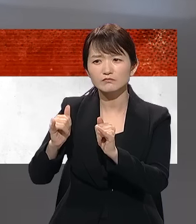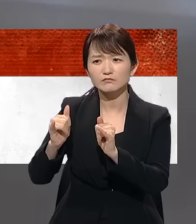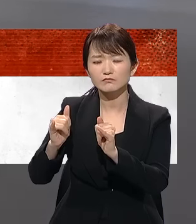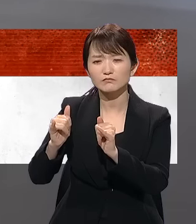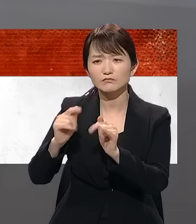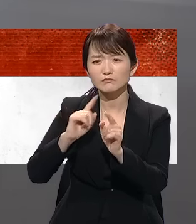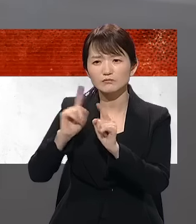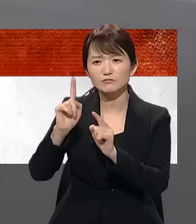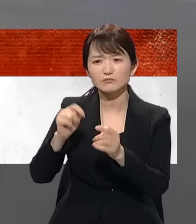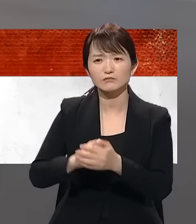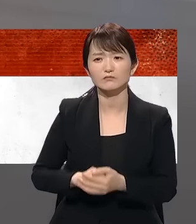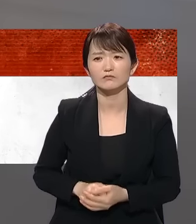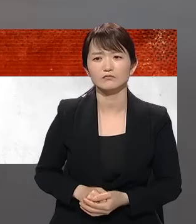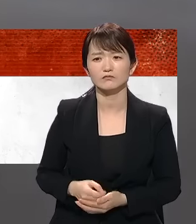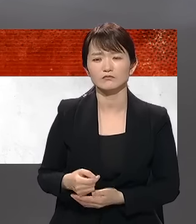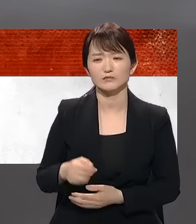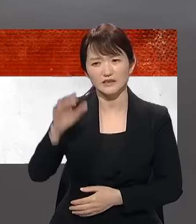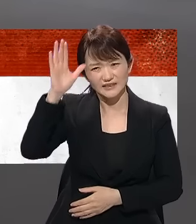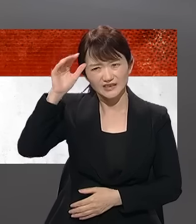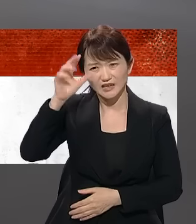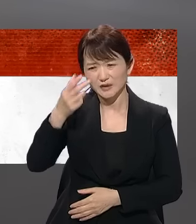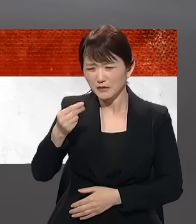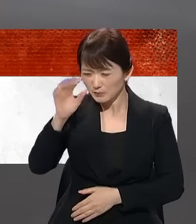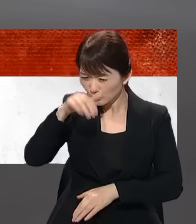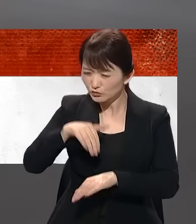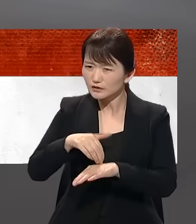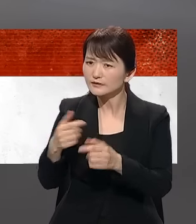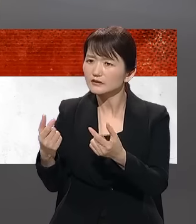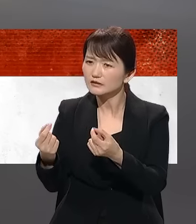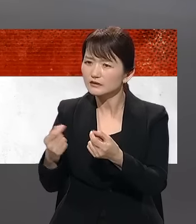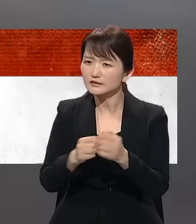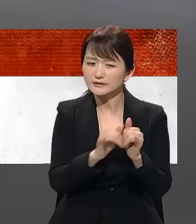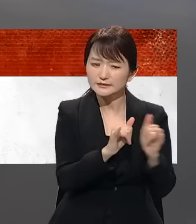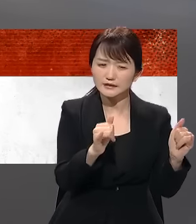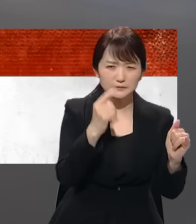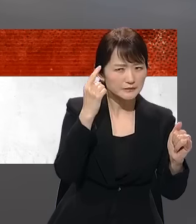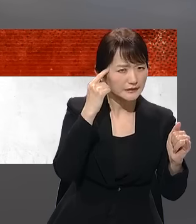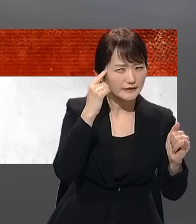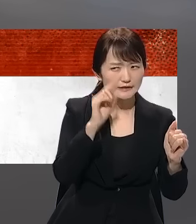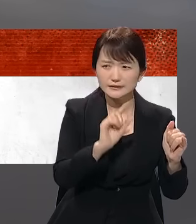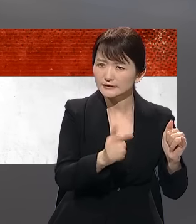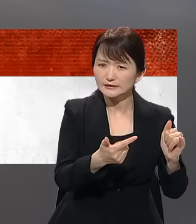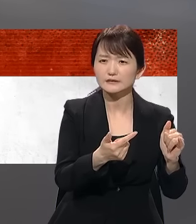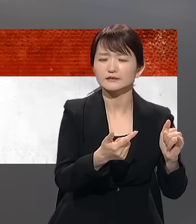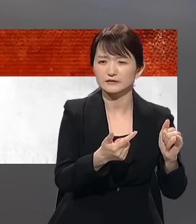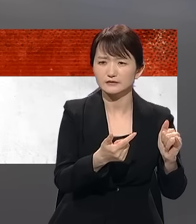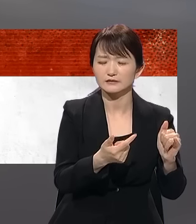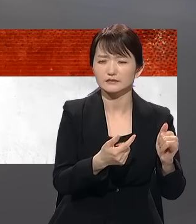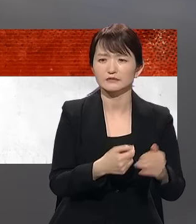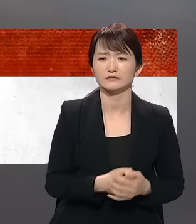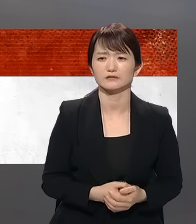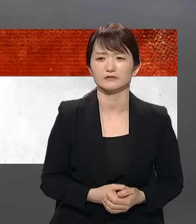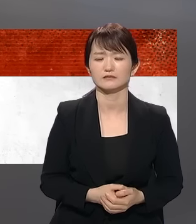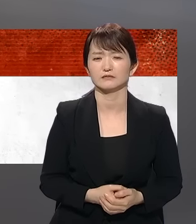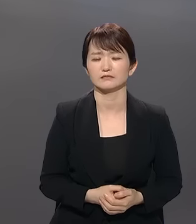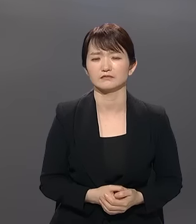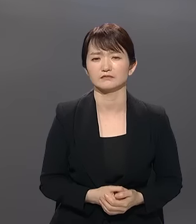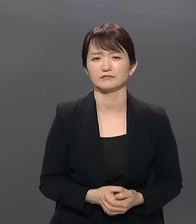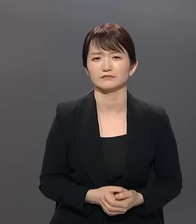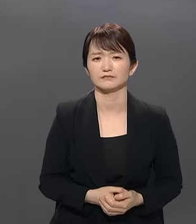이거는 배변 훈련 같다. 이거는 사람으로 취급해 주시는 것 같진 않다라는 얘기가 많이